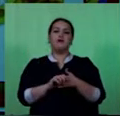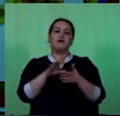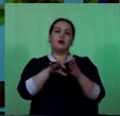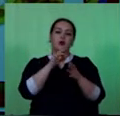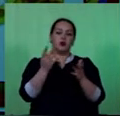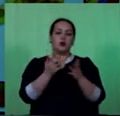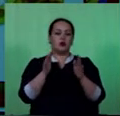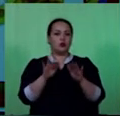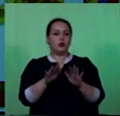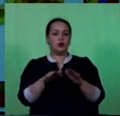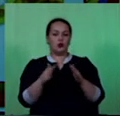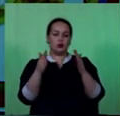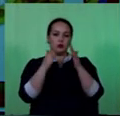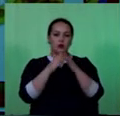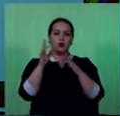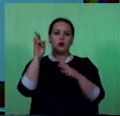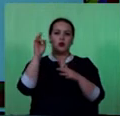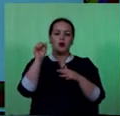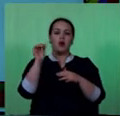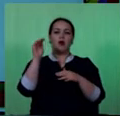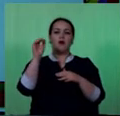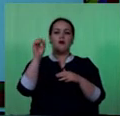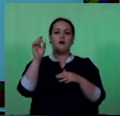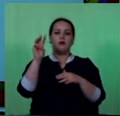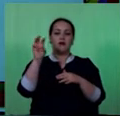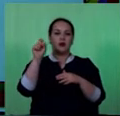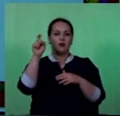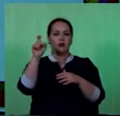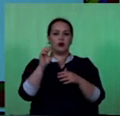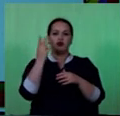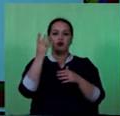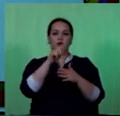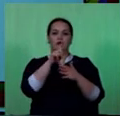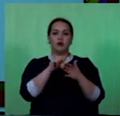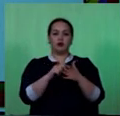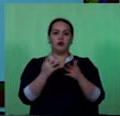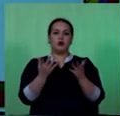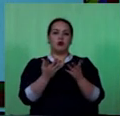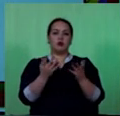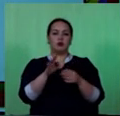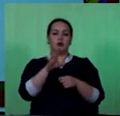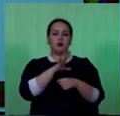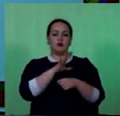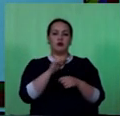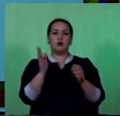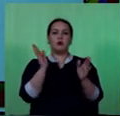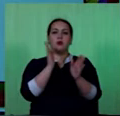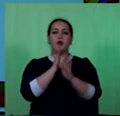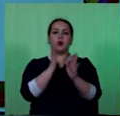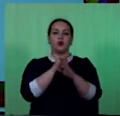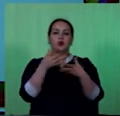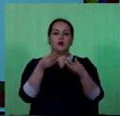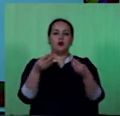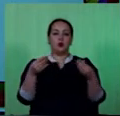и на фермах молодцы четвертый вопрос какой бывает погода весной